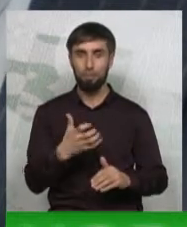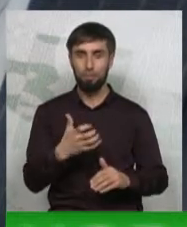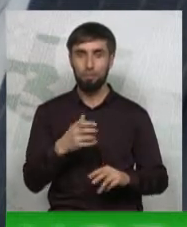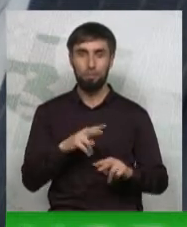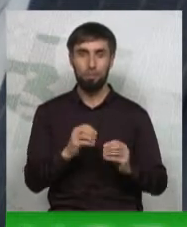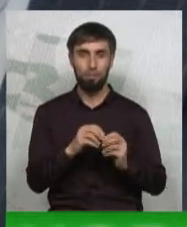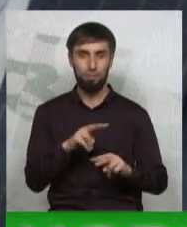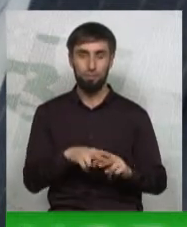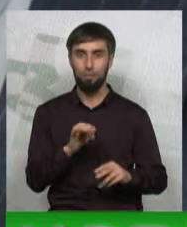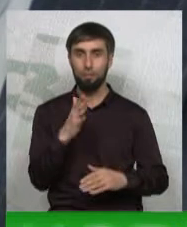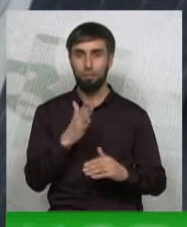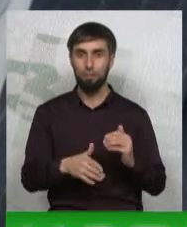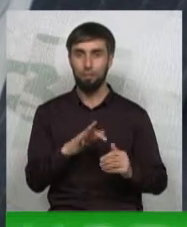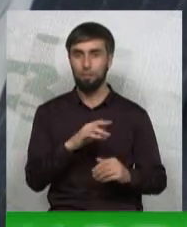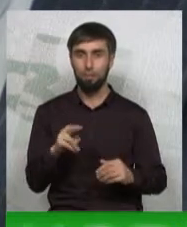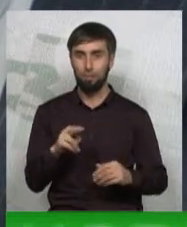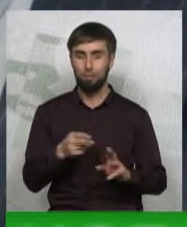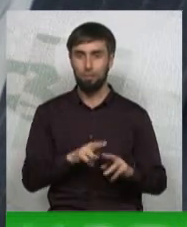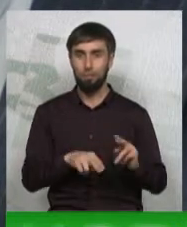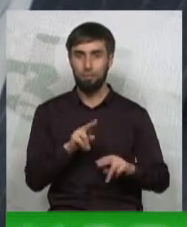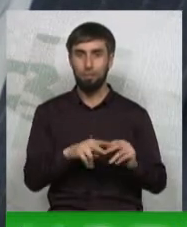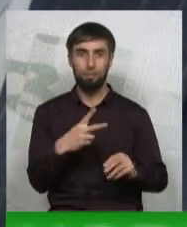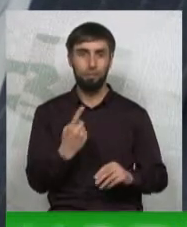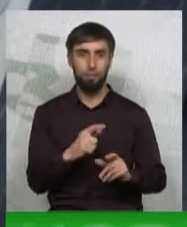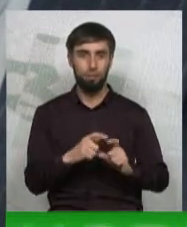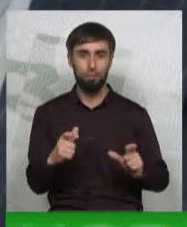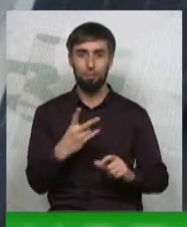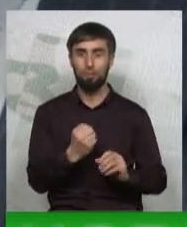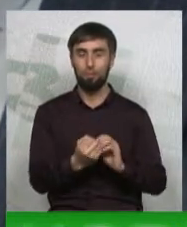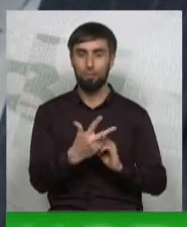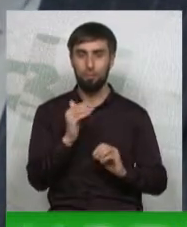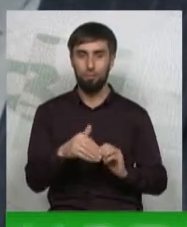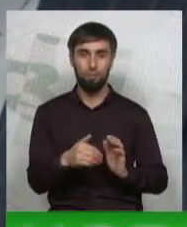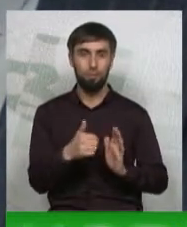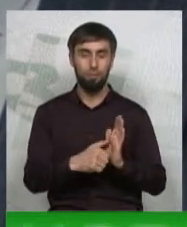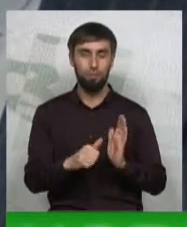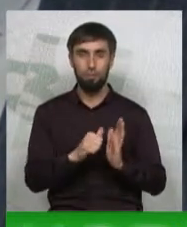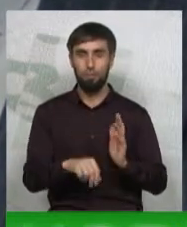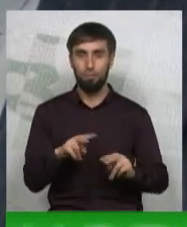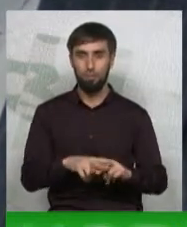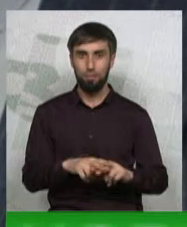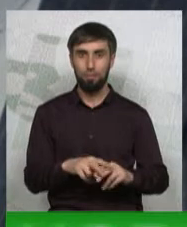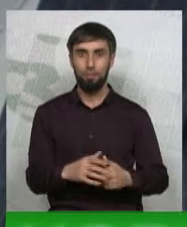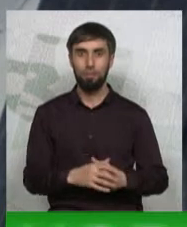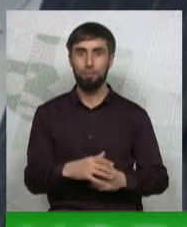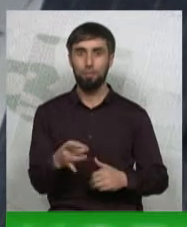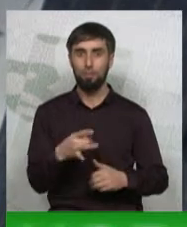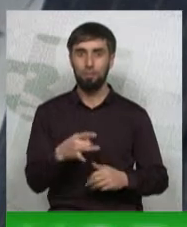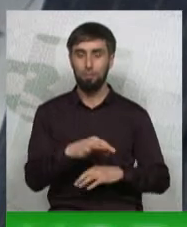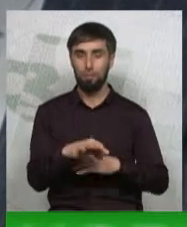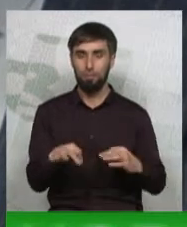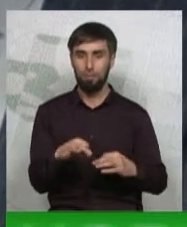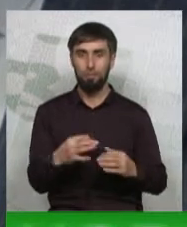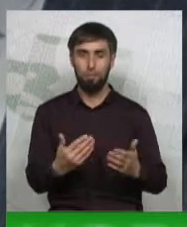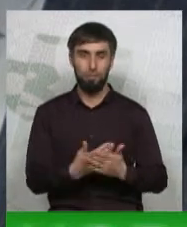мест. Завершение и ввод в эксплуатацию 21 школы на 13666 мест в рамках регионального проекта